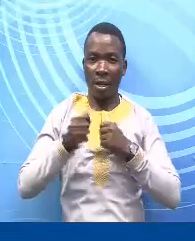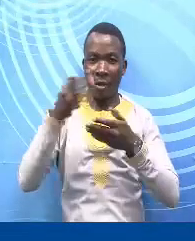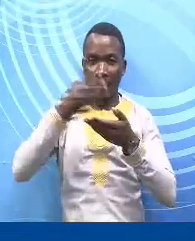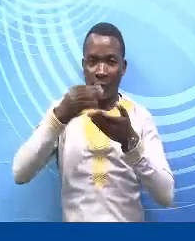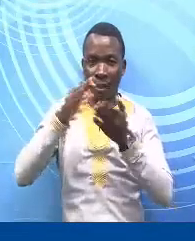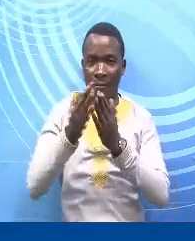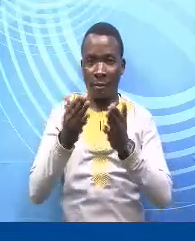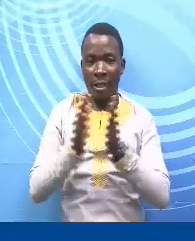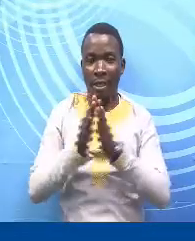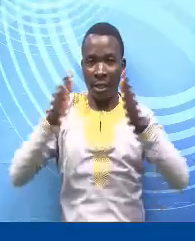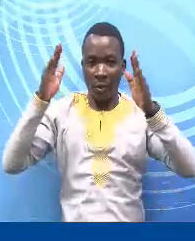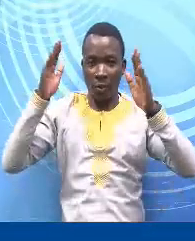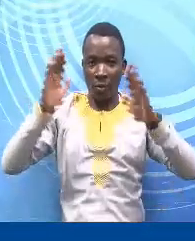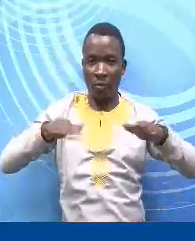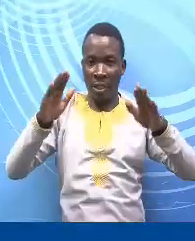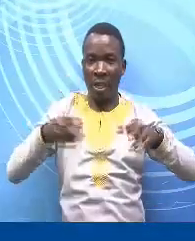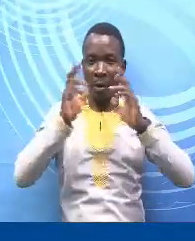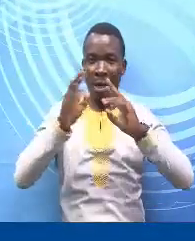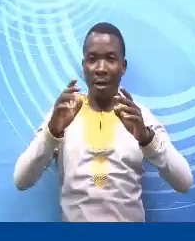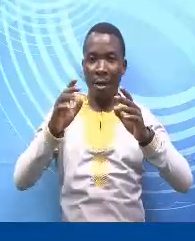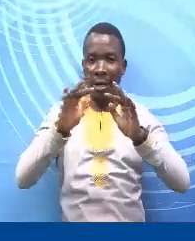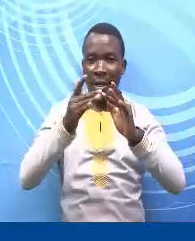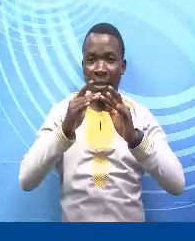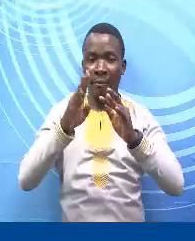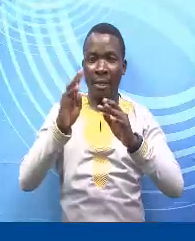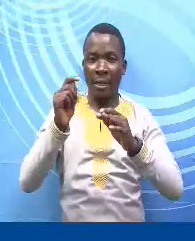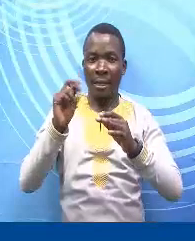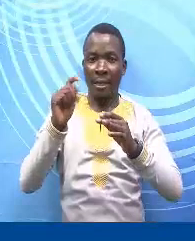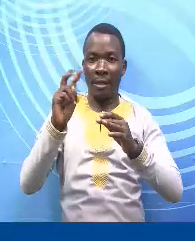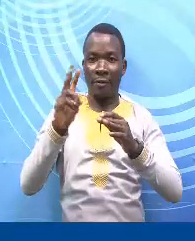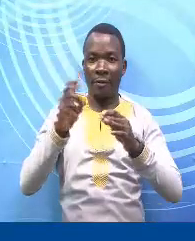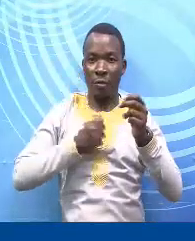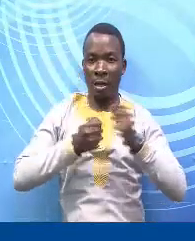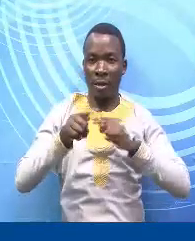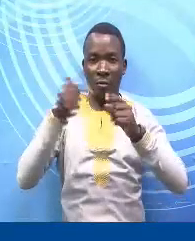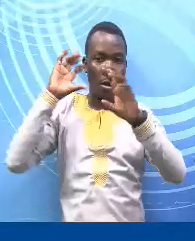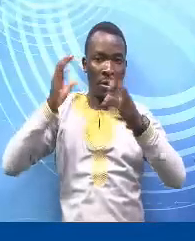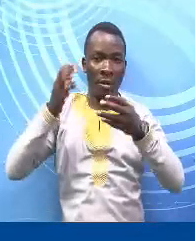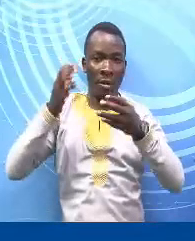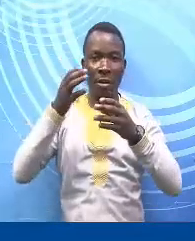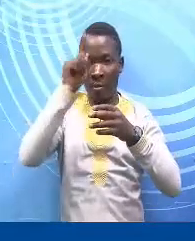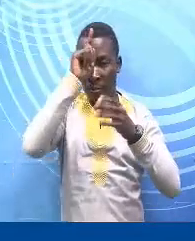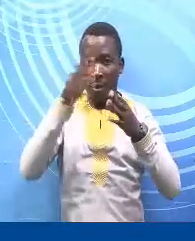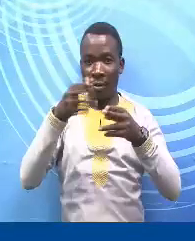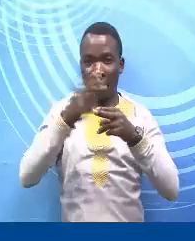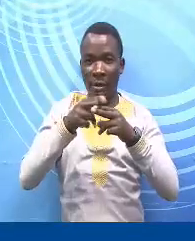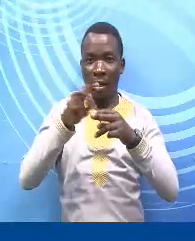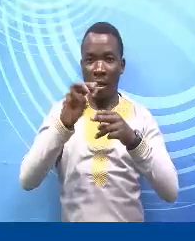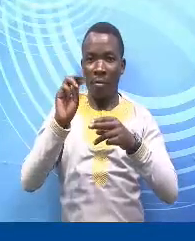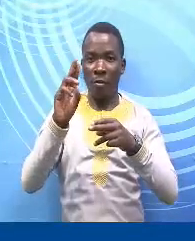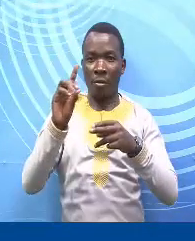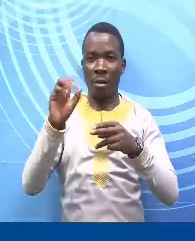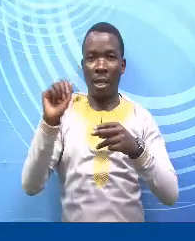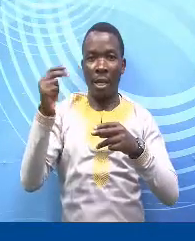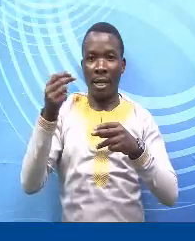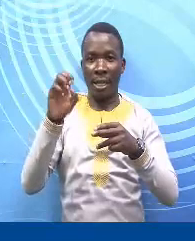Twitter mukaza kwesanga no kuri YouTube ni BTN TV Rwanda dukomeza n'aya makuru rero umuturage witwa Mudaheranwa Johani atuye